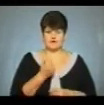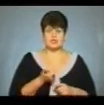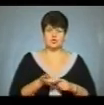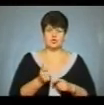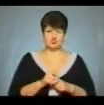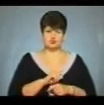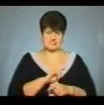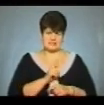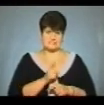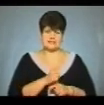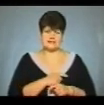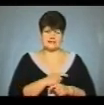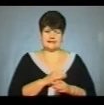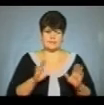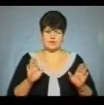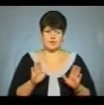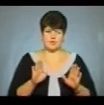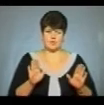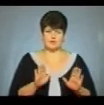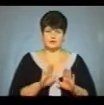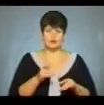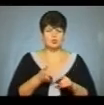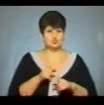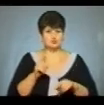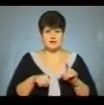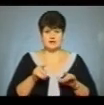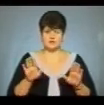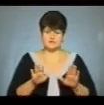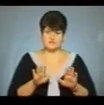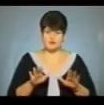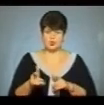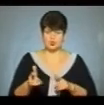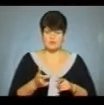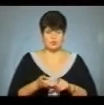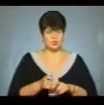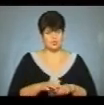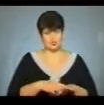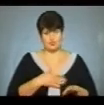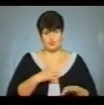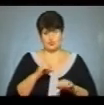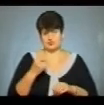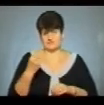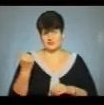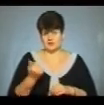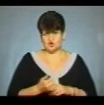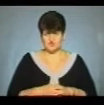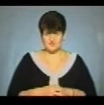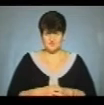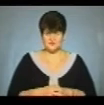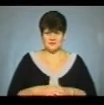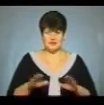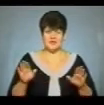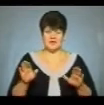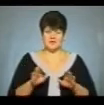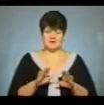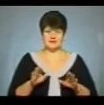дуже сильні композиції, що дуже рідко хто співає. Готувалися дуже довго, напевно, 2 тижні. Композиції «Ой,